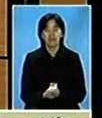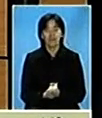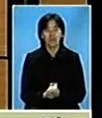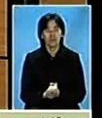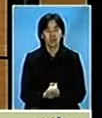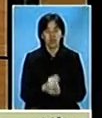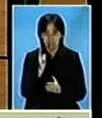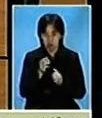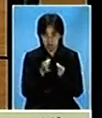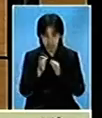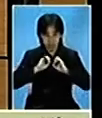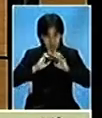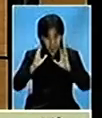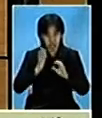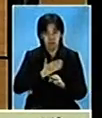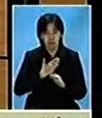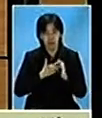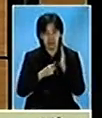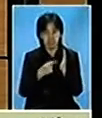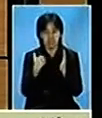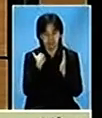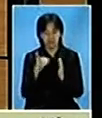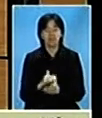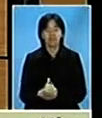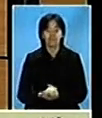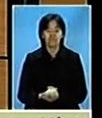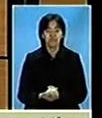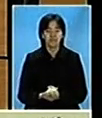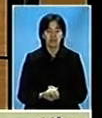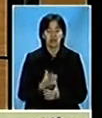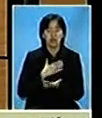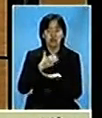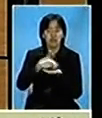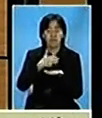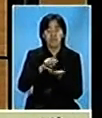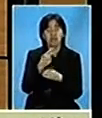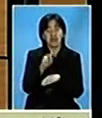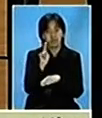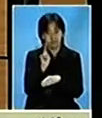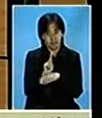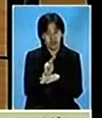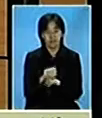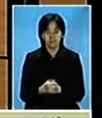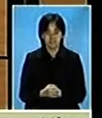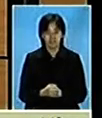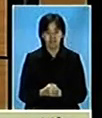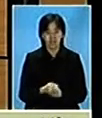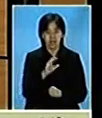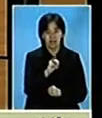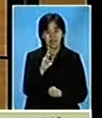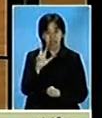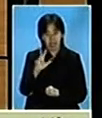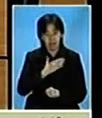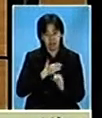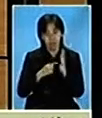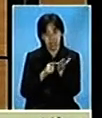ท่านต้องชัดเจนในเรื่องที่ผมจะนำเสนอนี้ผมกราบเรียนอย่างนี้ครับว่าในมาตรา3ที่ผมขอ